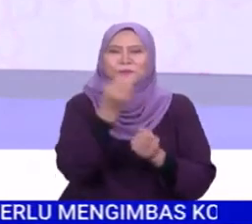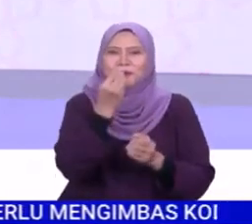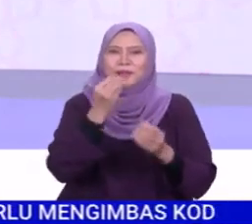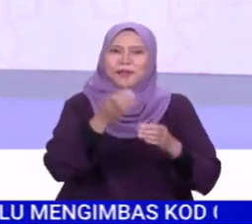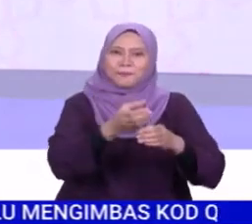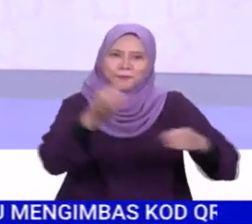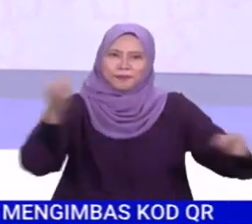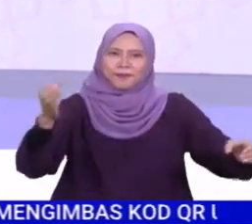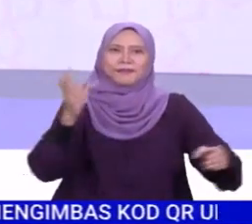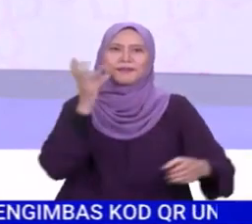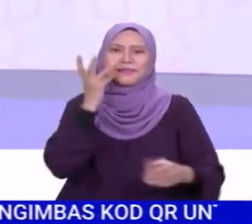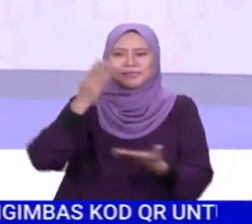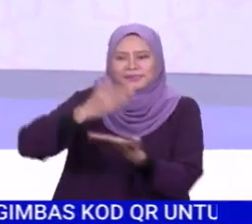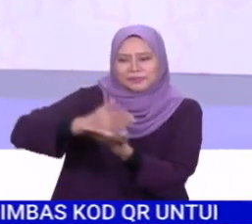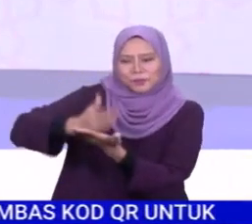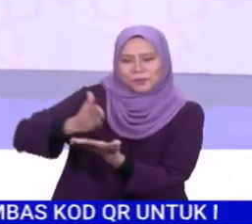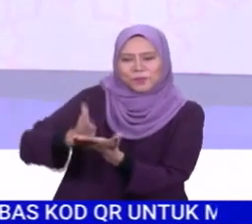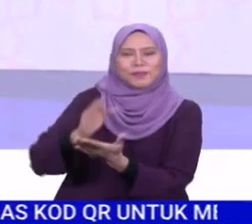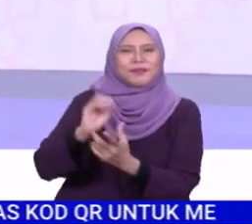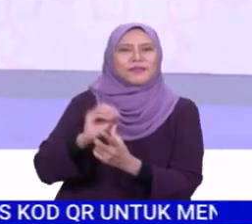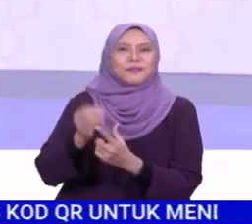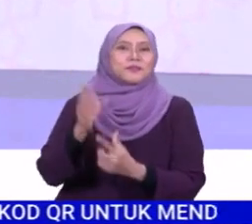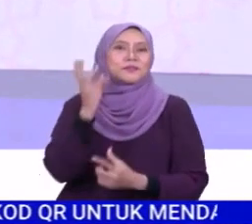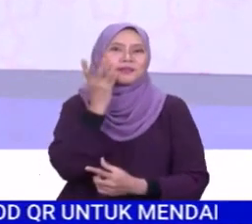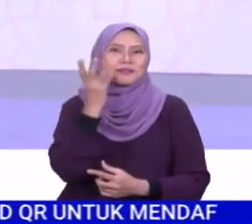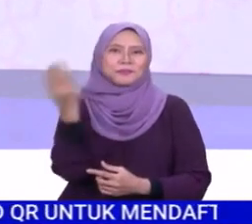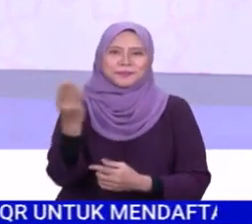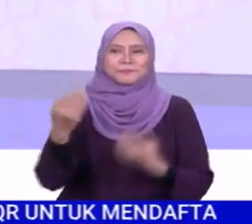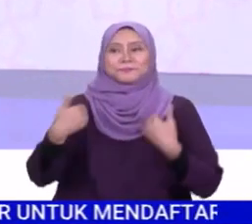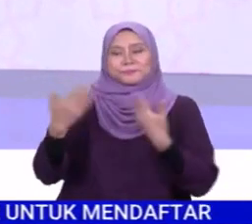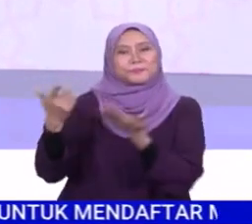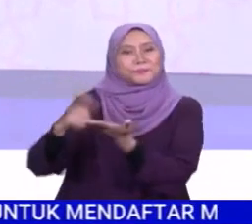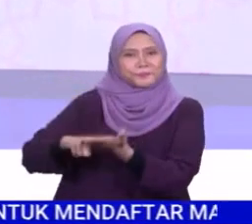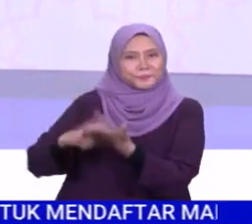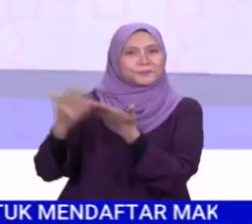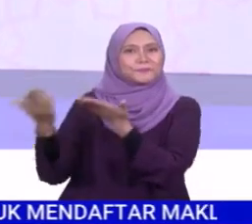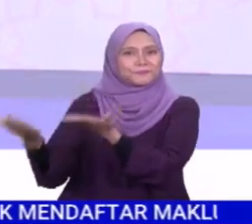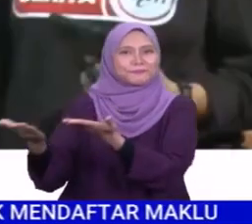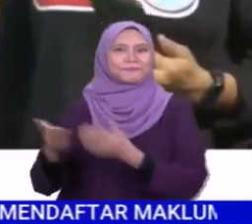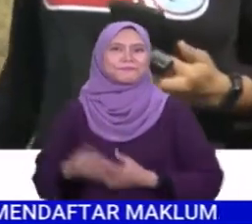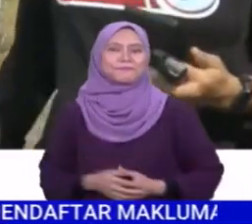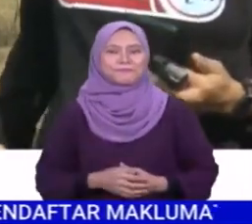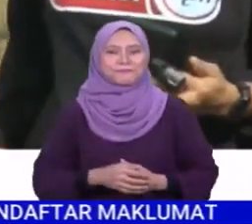ketupat ataupun nasi. Hana Adlin Nasution Ahmad ada laporannya.